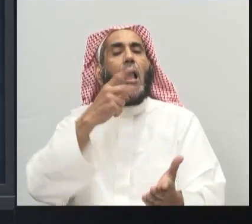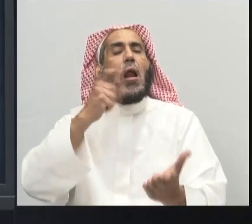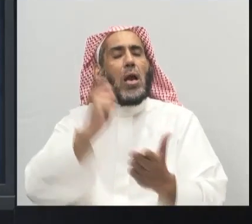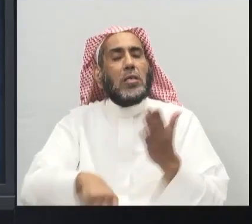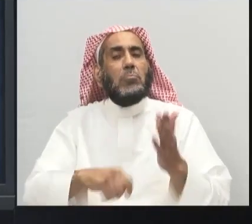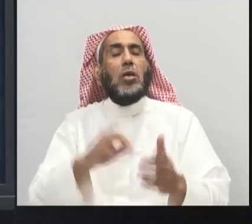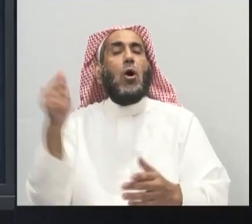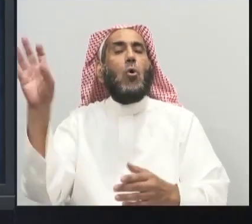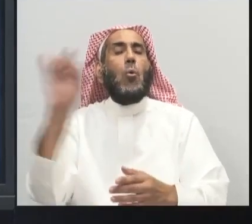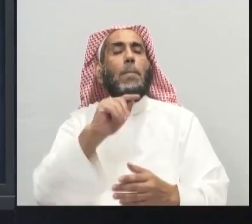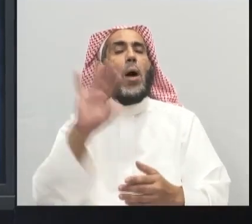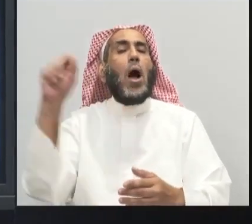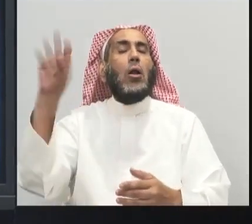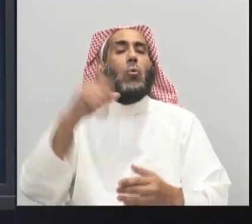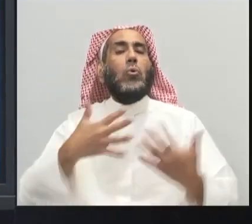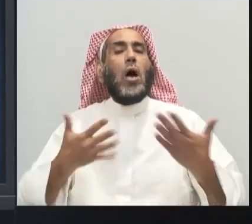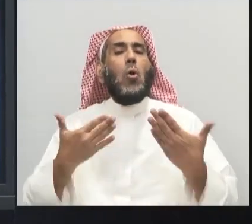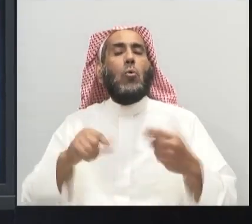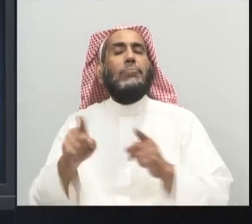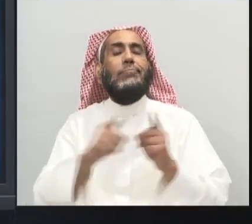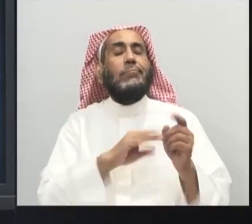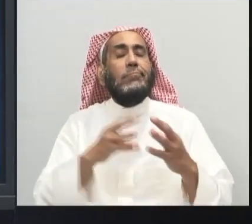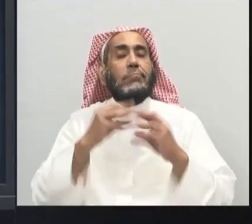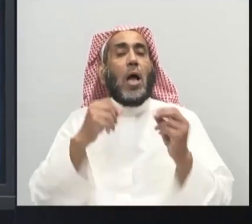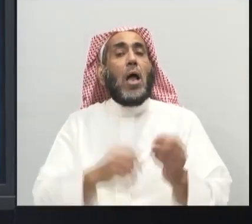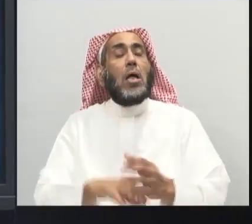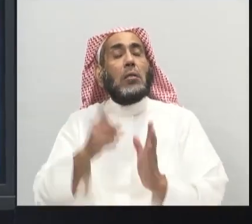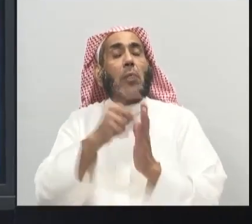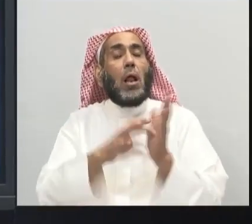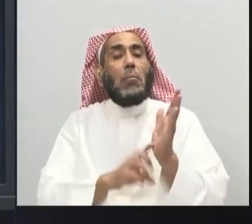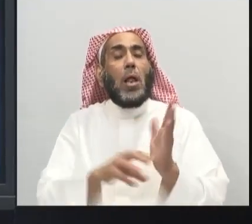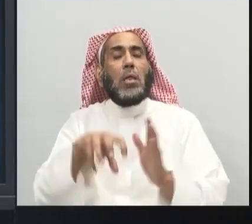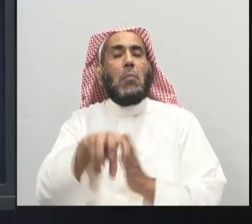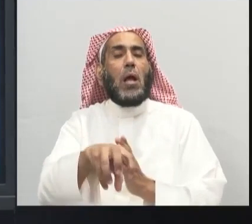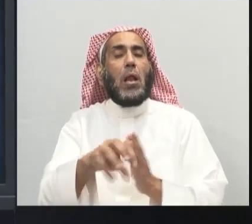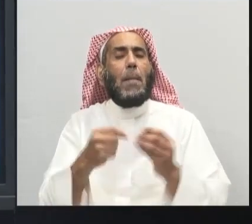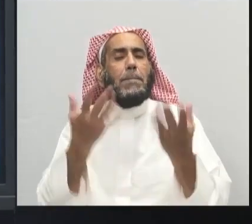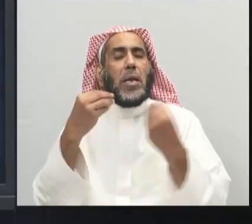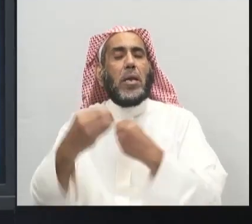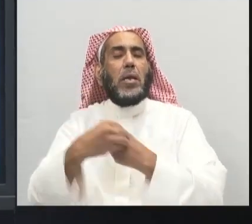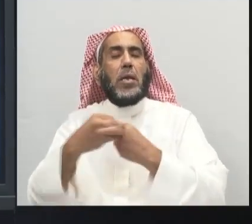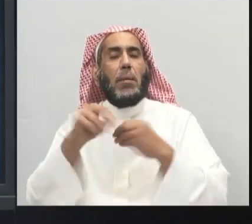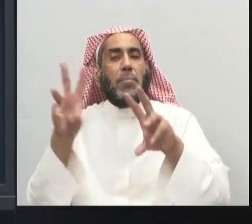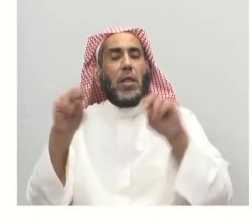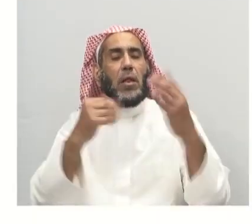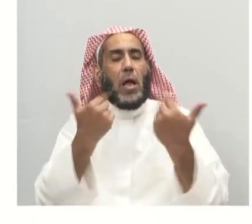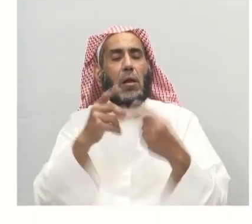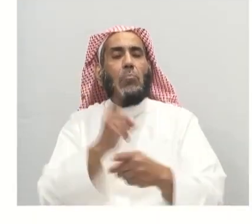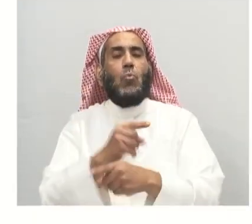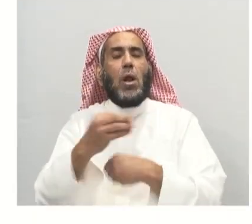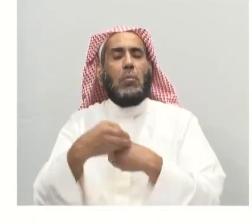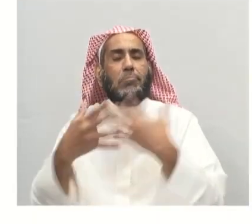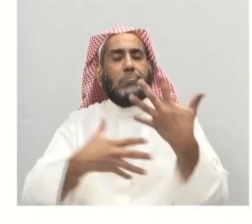القرى ومثلنا لمثال في معنى تطبيق القانون من حيث المكان من يذكرنا بالمثال على